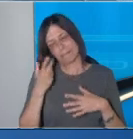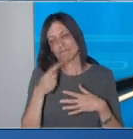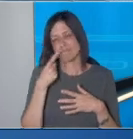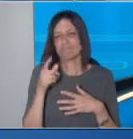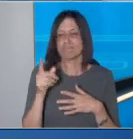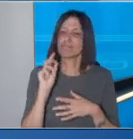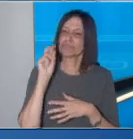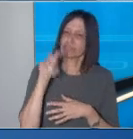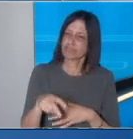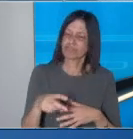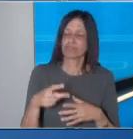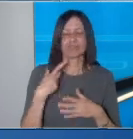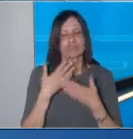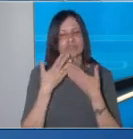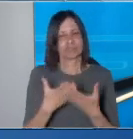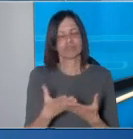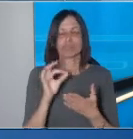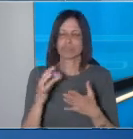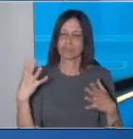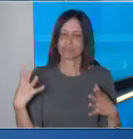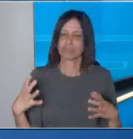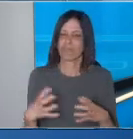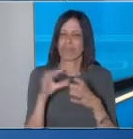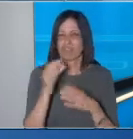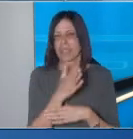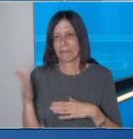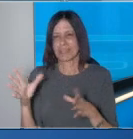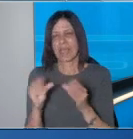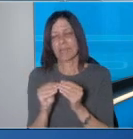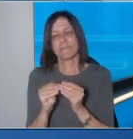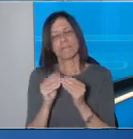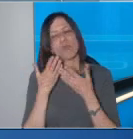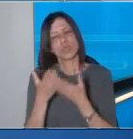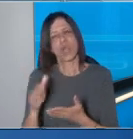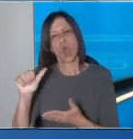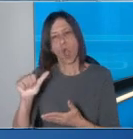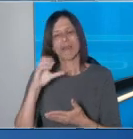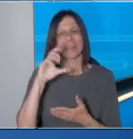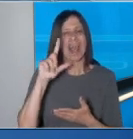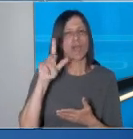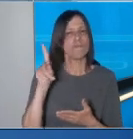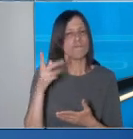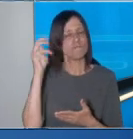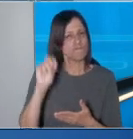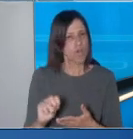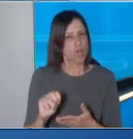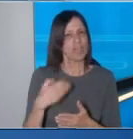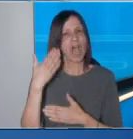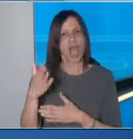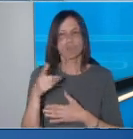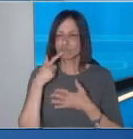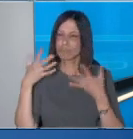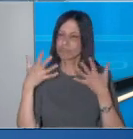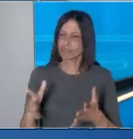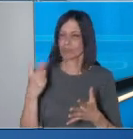נקלץ לעזרת חברי ימינה כשיצא להגנת חברי הכנסת אורבך וקלפון במליאת הכנסת אחרי שהותקפו כי נטשו